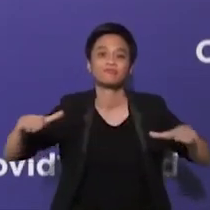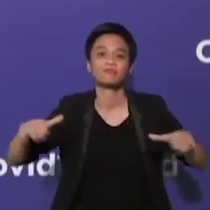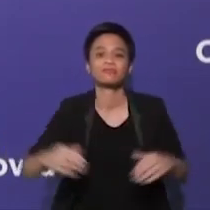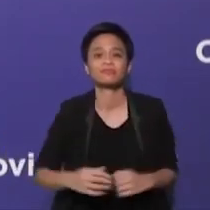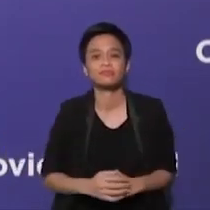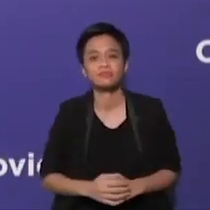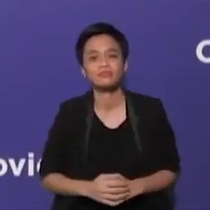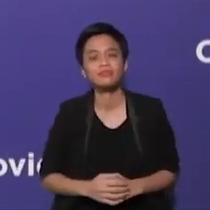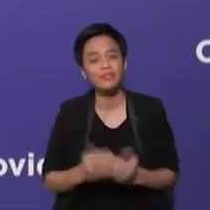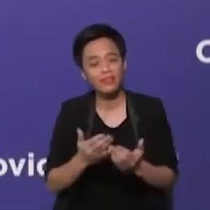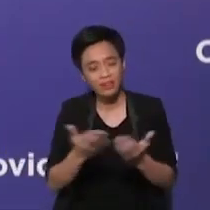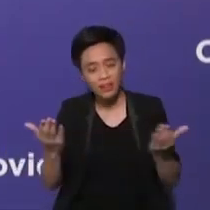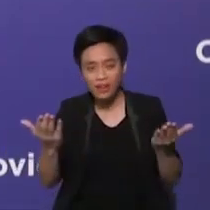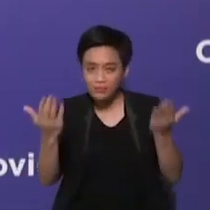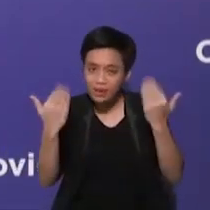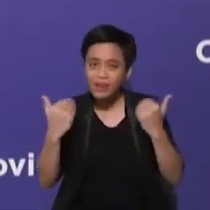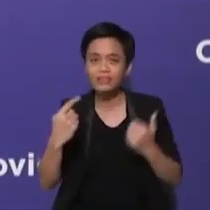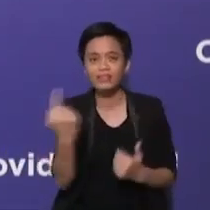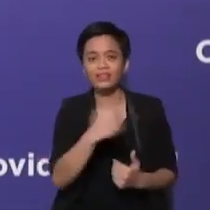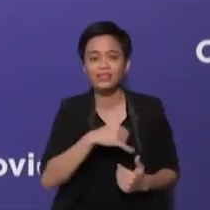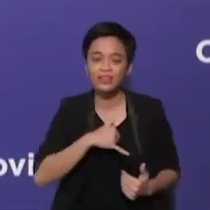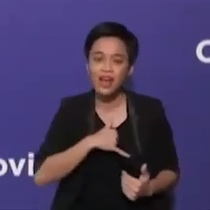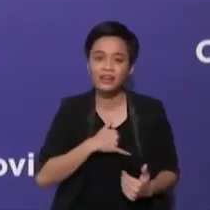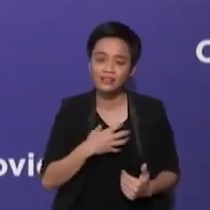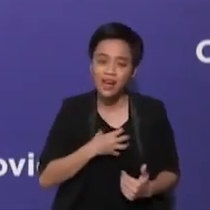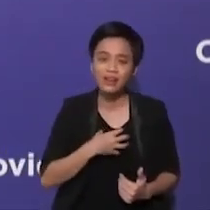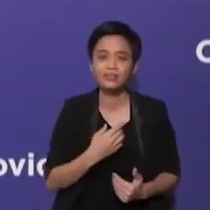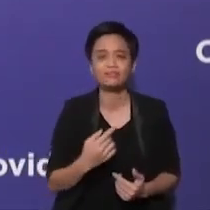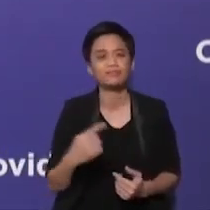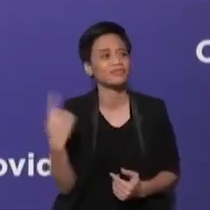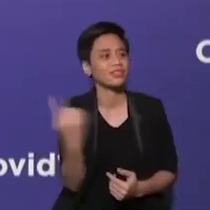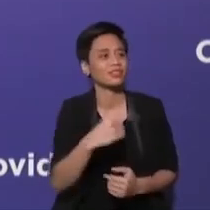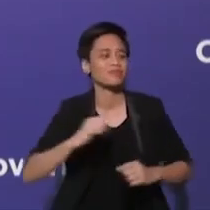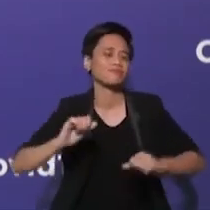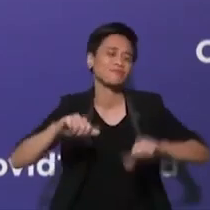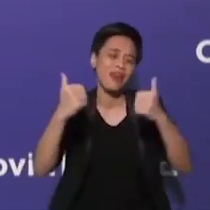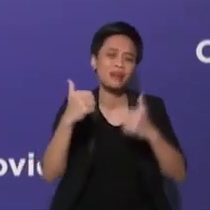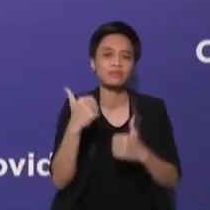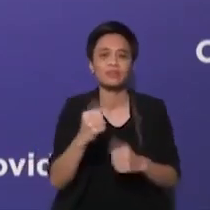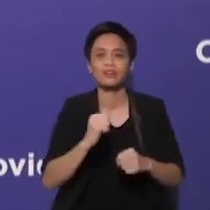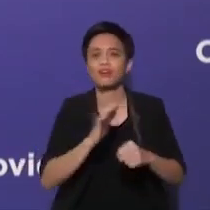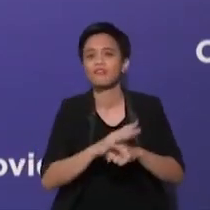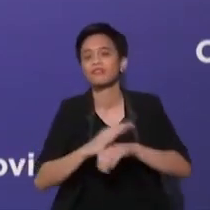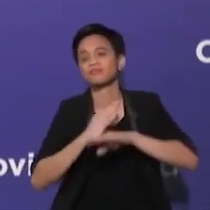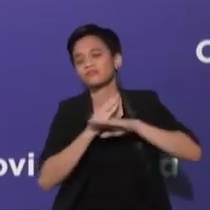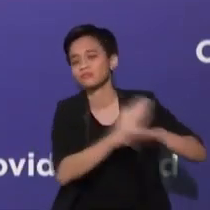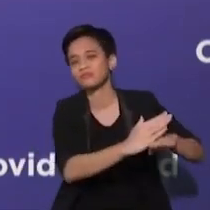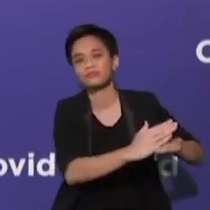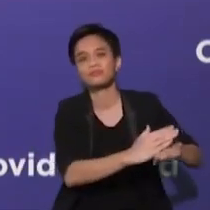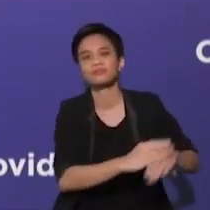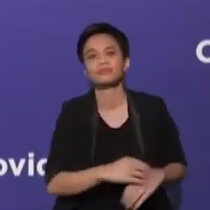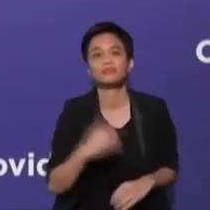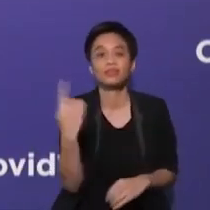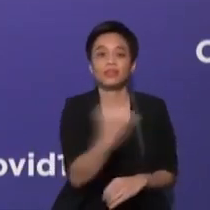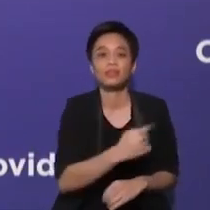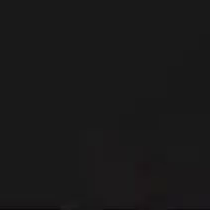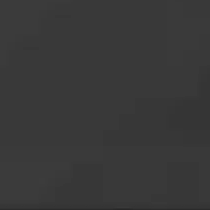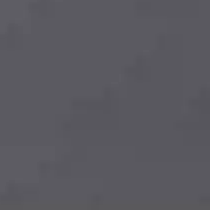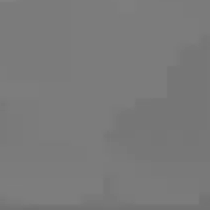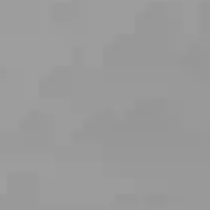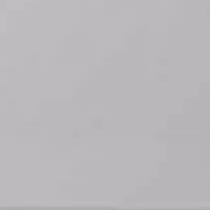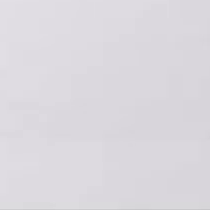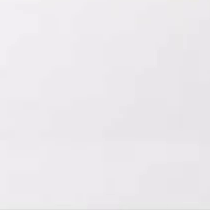mari kita yakin bahwa kita bisa menang dari perang kita menghadapi konflik 19 kita pasti